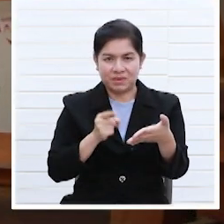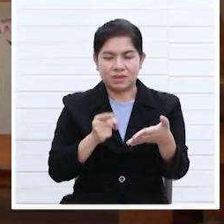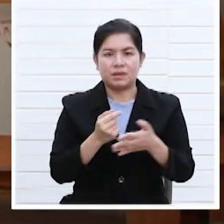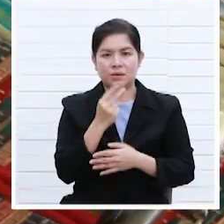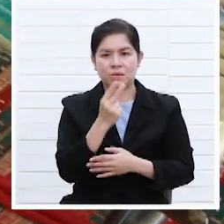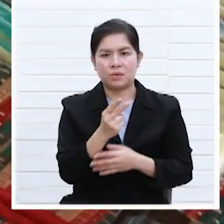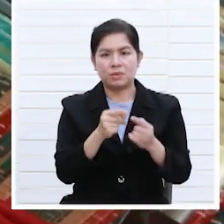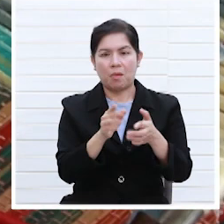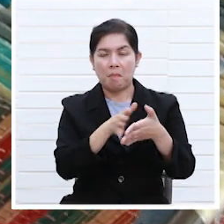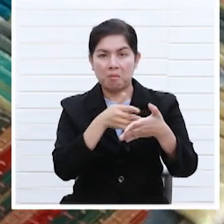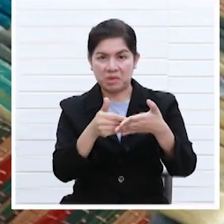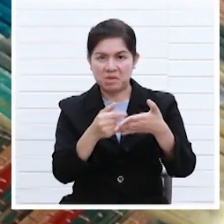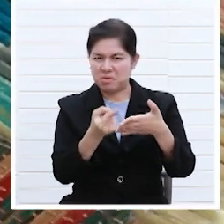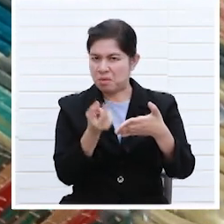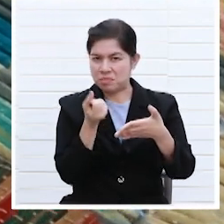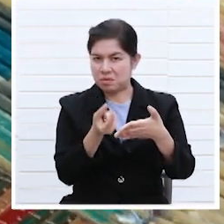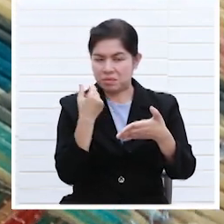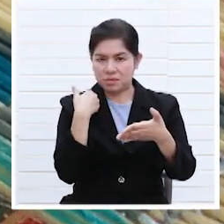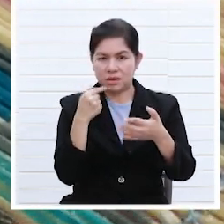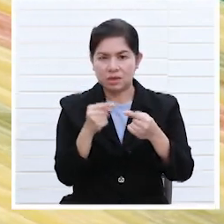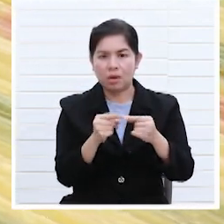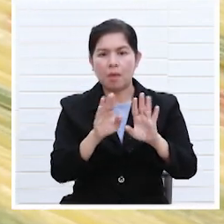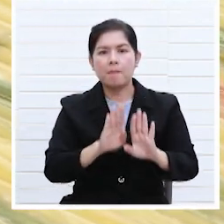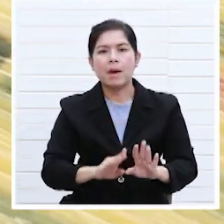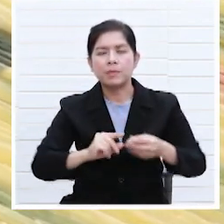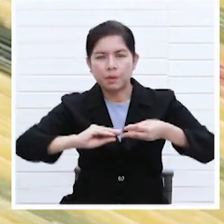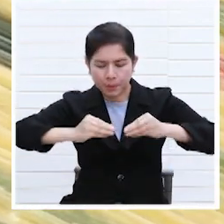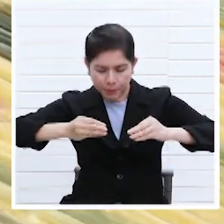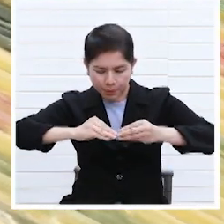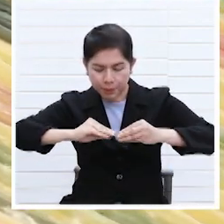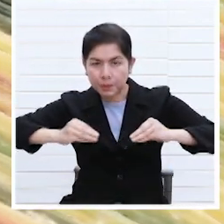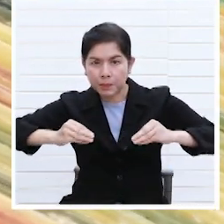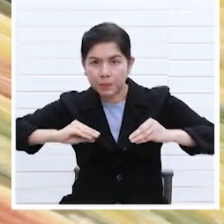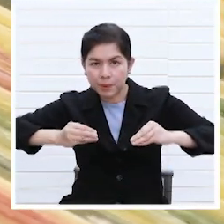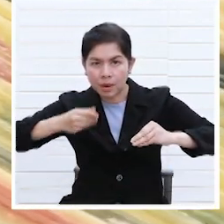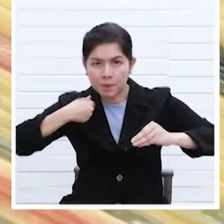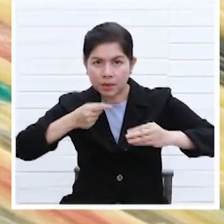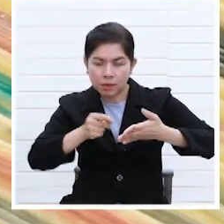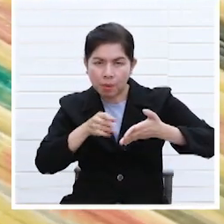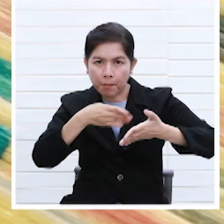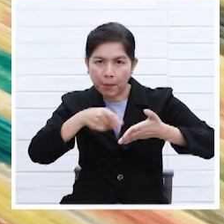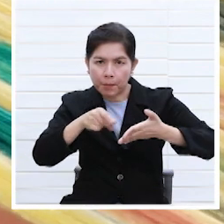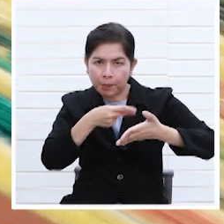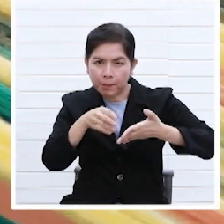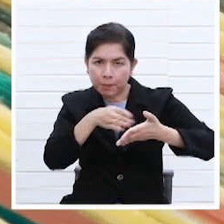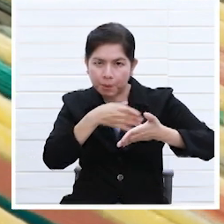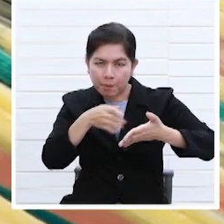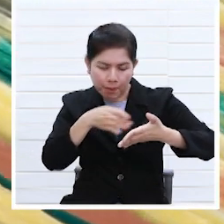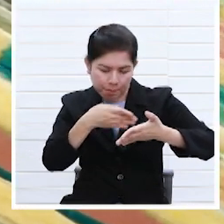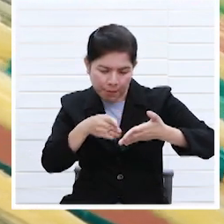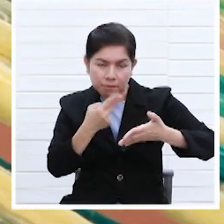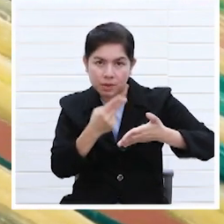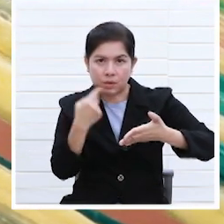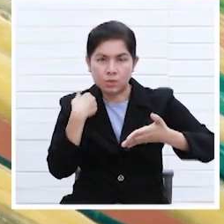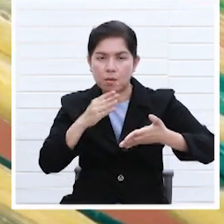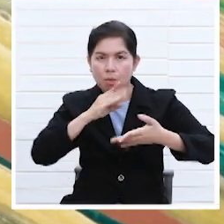าดูสิขนาดนั่นคือการแต้มสีสดๆเลยแล้วเขาก็จะนั่งแต้มอย่างเงี้ย ค ่ ะ วนๆแต้มนี้ไป สามารถแต้